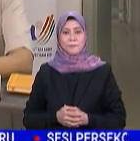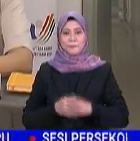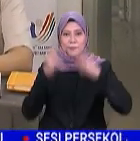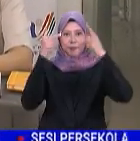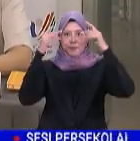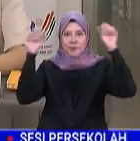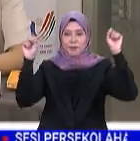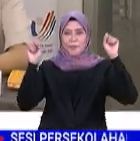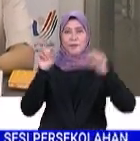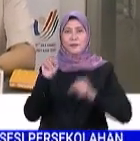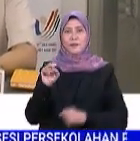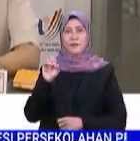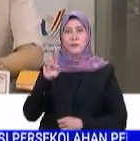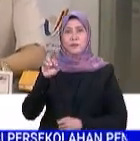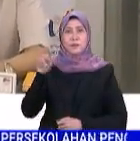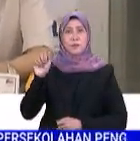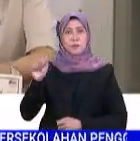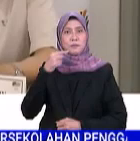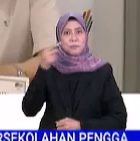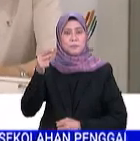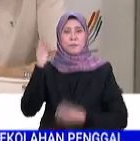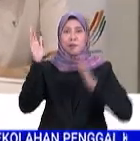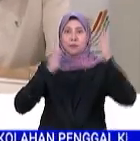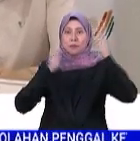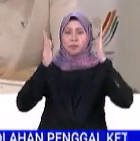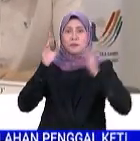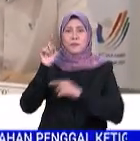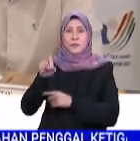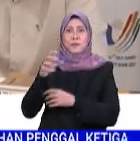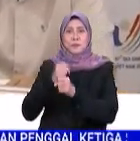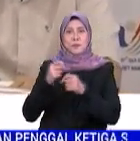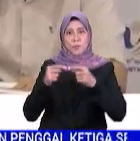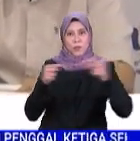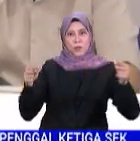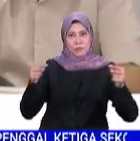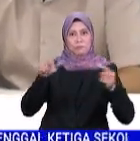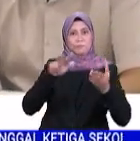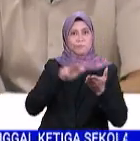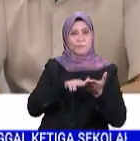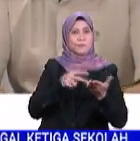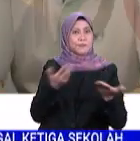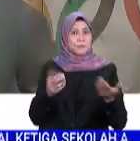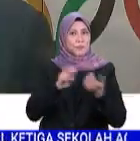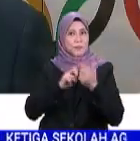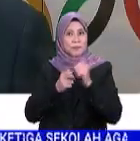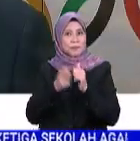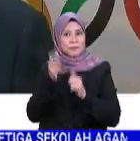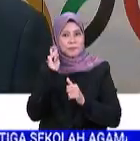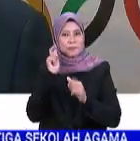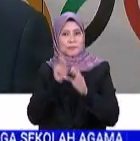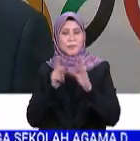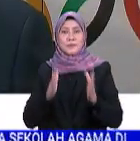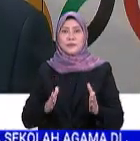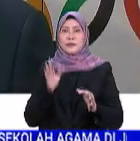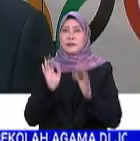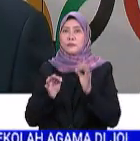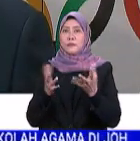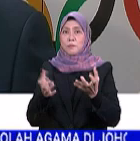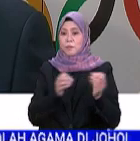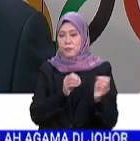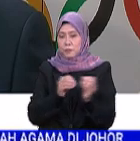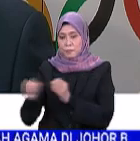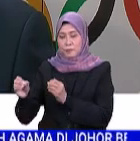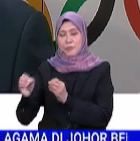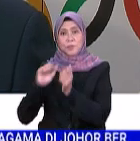Presidennya Tan Sri Muhammad Norza Zakaria berkata, Malaysia perlu mendapatkan keputusan muktamad mengenai isu berkenaan jika mahu memastikan